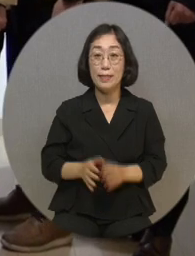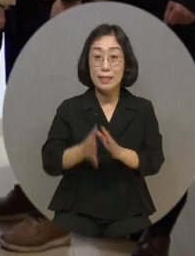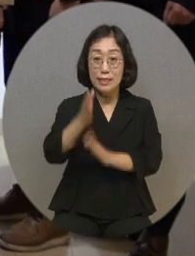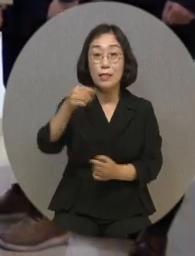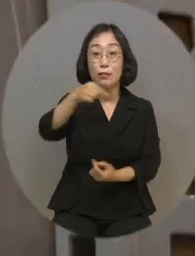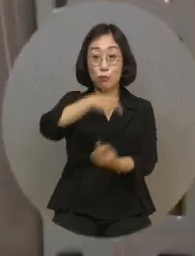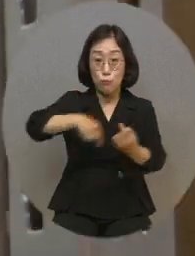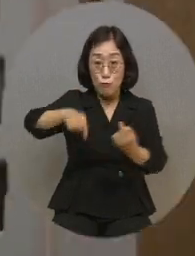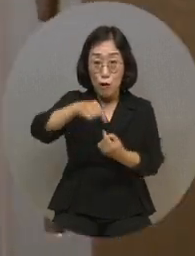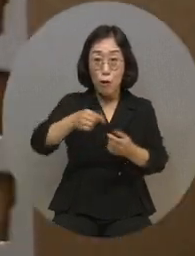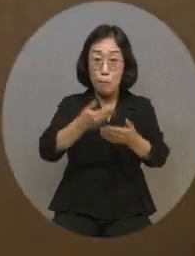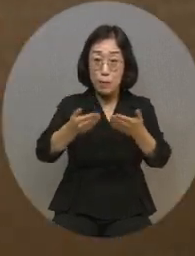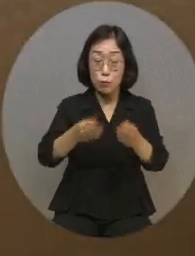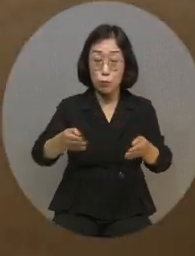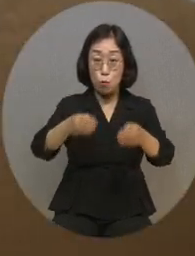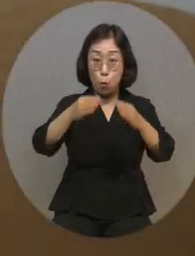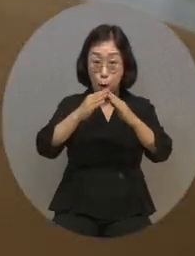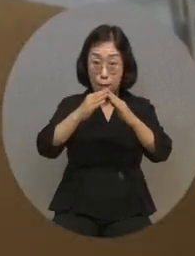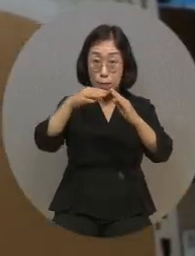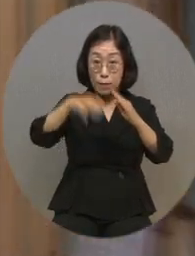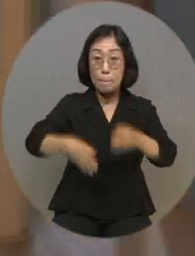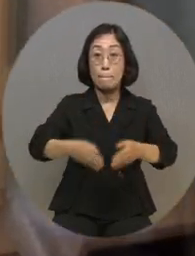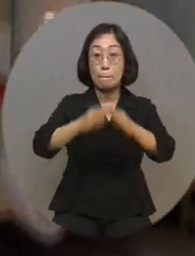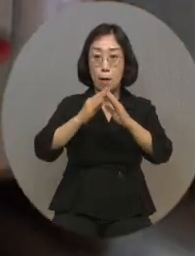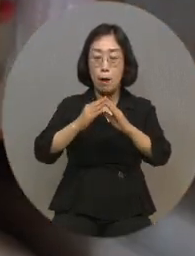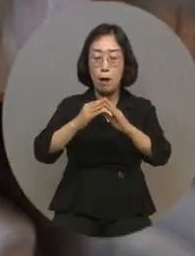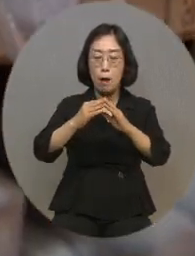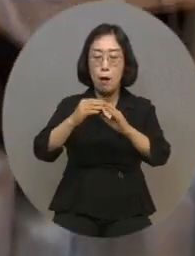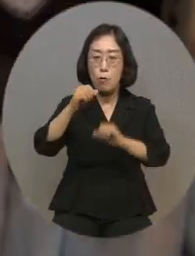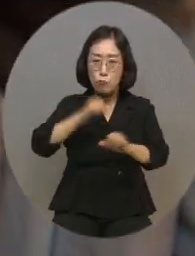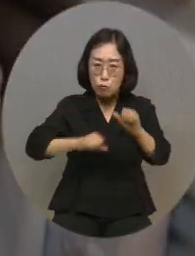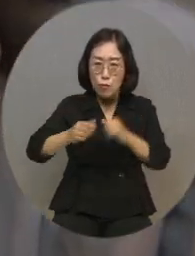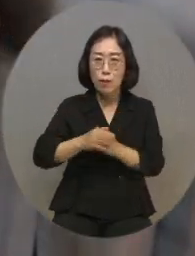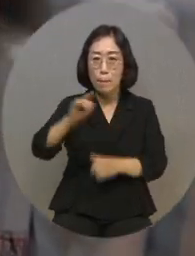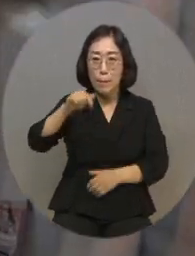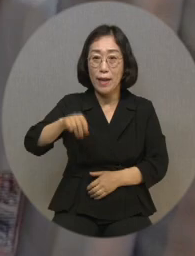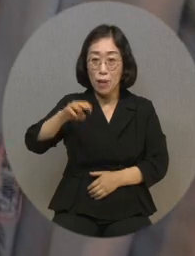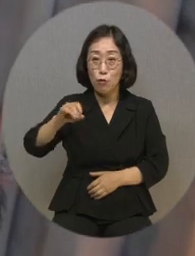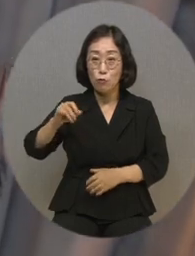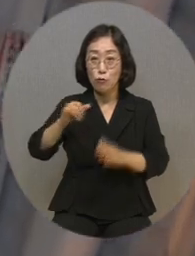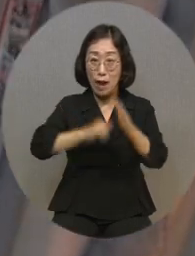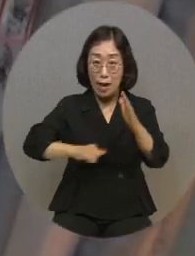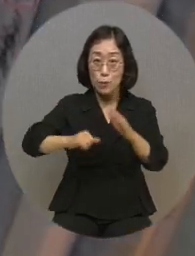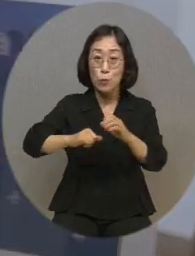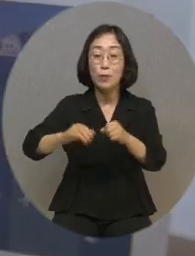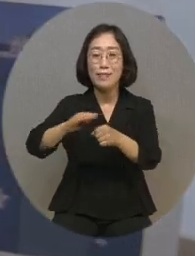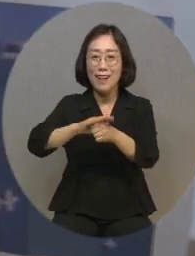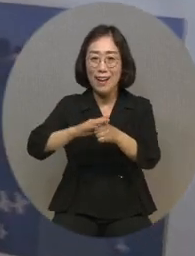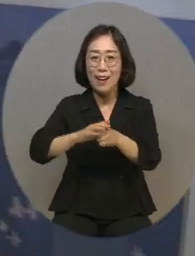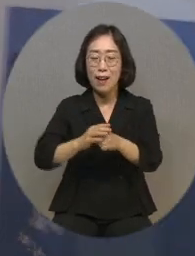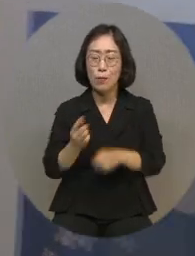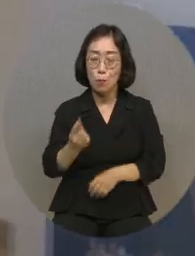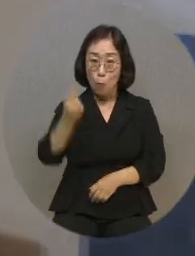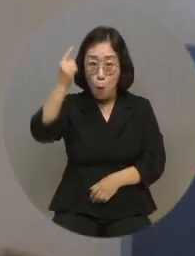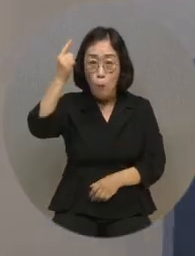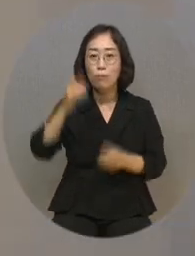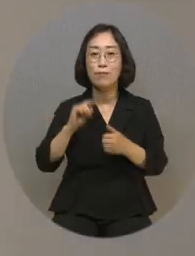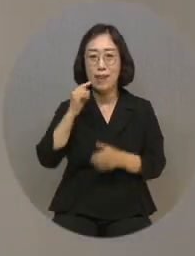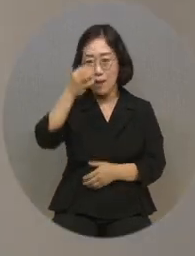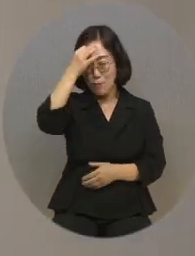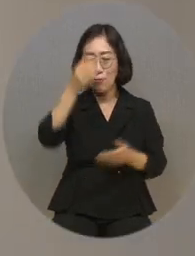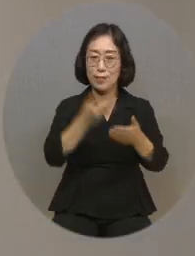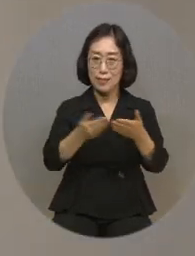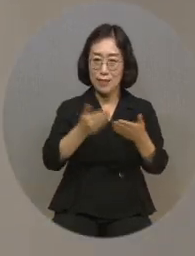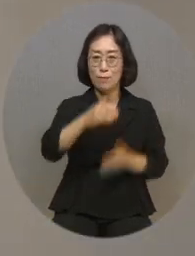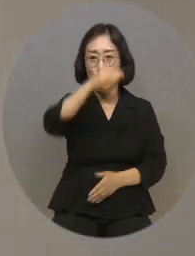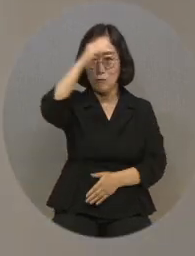시립미술관 설립으로 대한민국 다음 세대들도 백영수 화백의 가족사랑이 듬뿍 담긴 수준 높은 예술 작품을